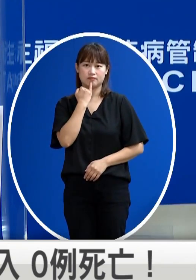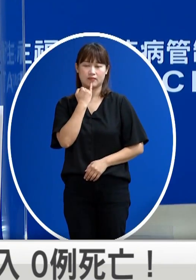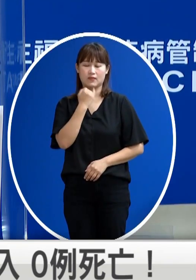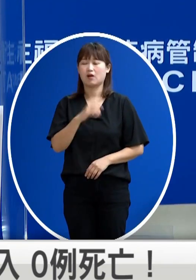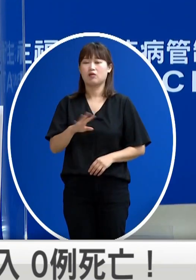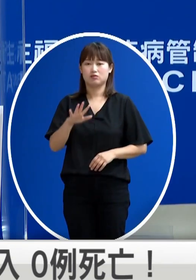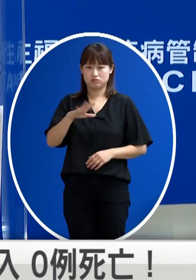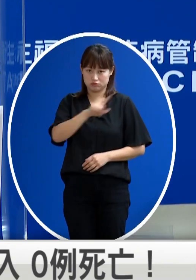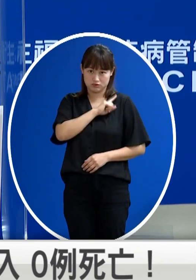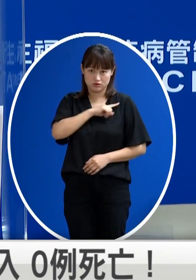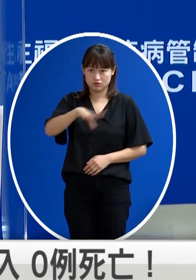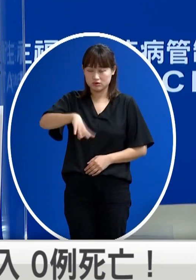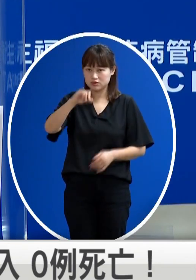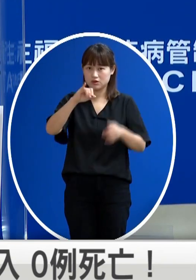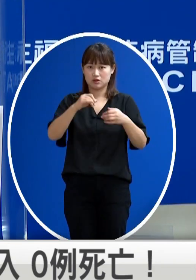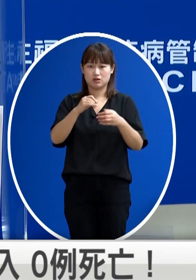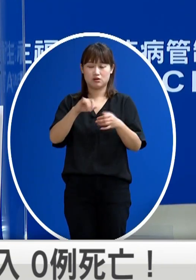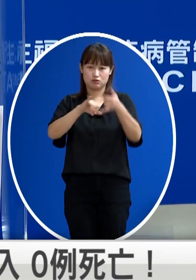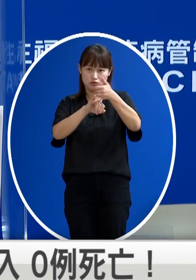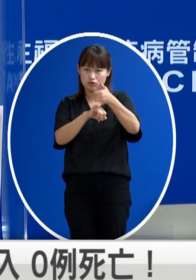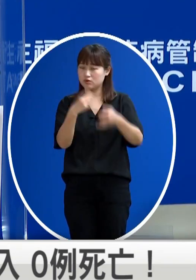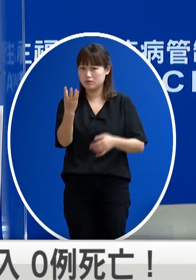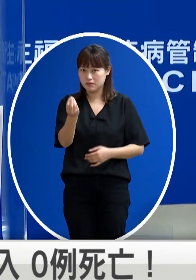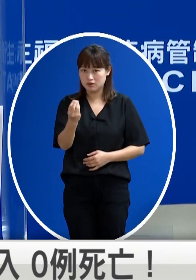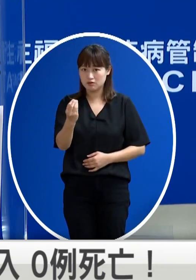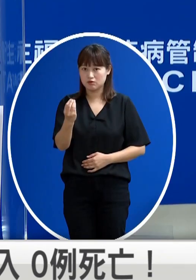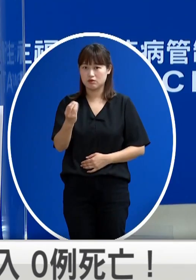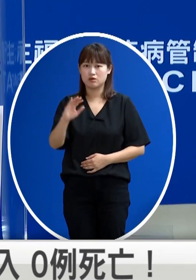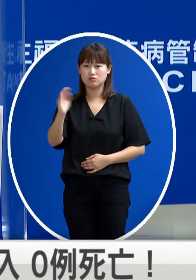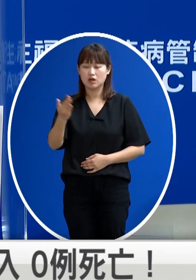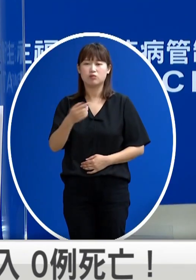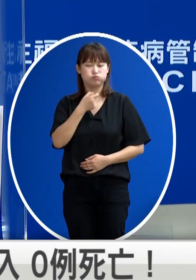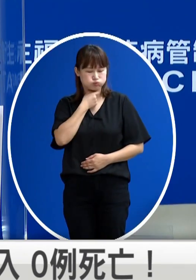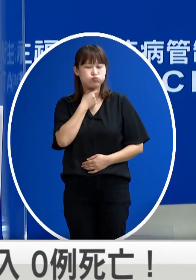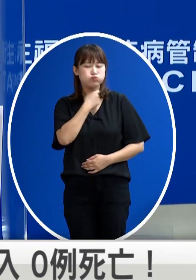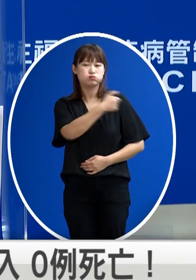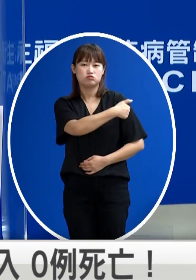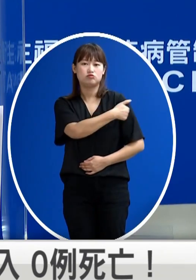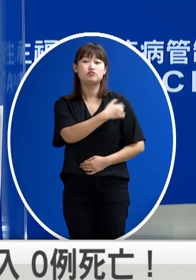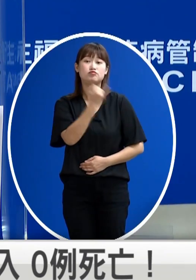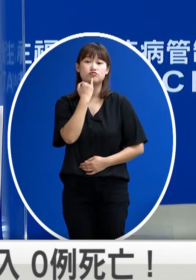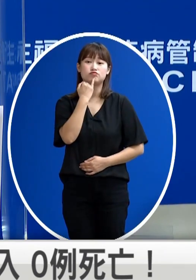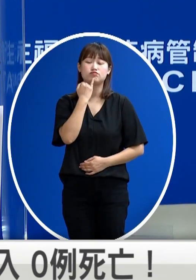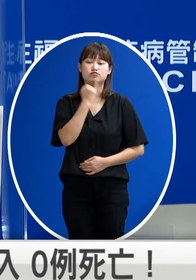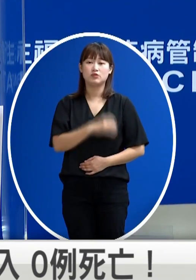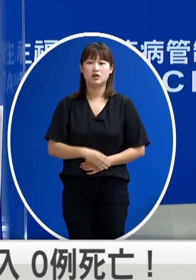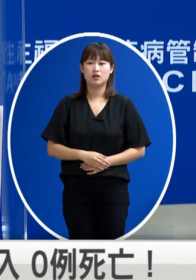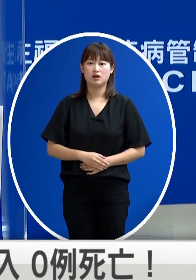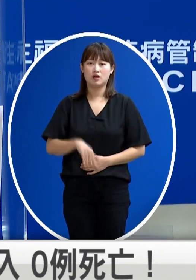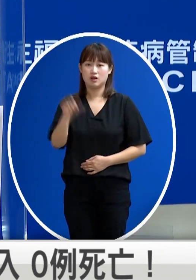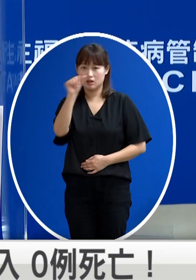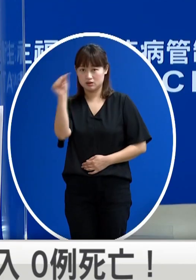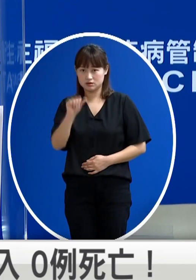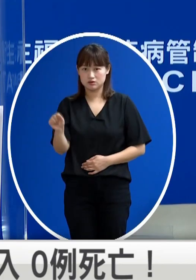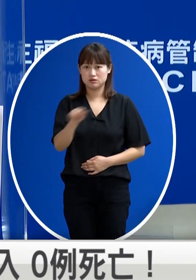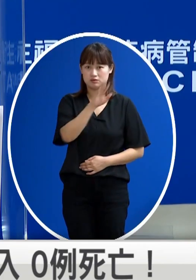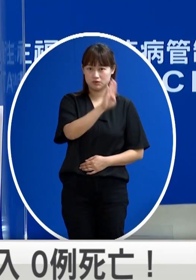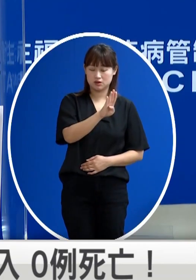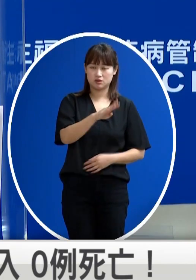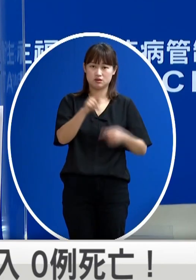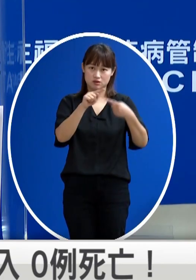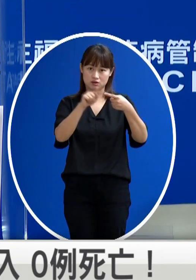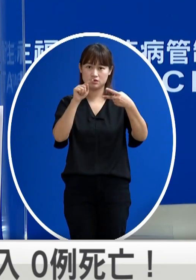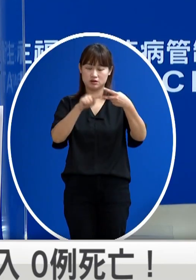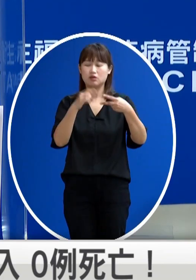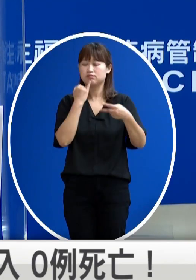约平台有预约，那但是有接种需求的民众 那不管 AD 或 BND 的第一剂、第二剂，我